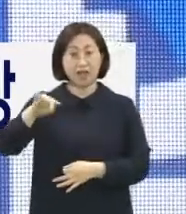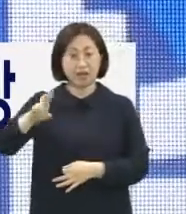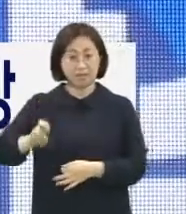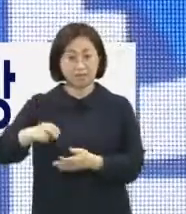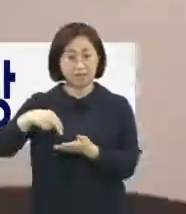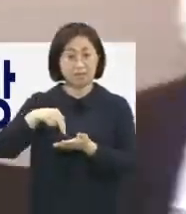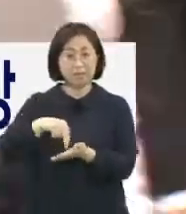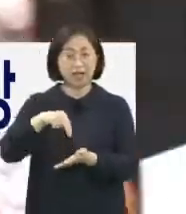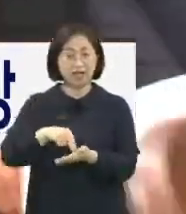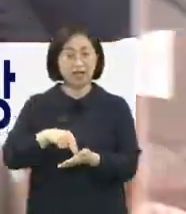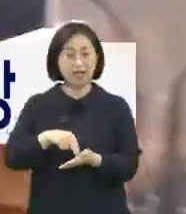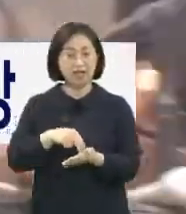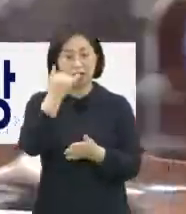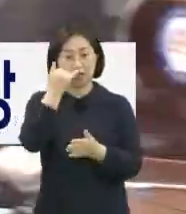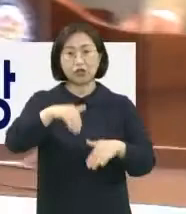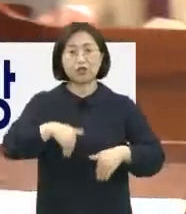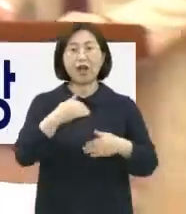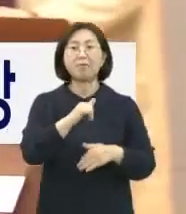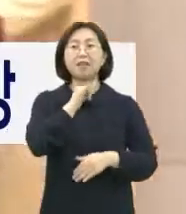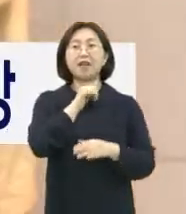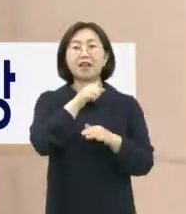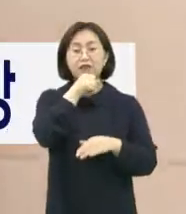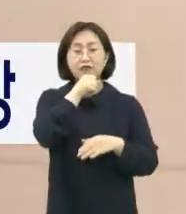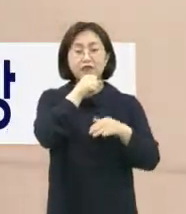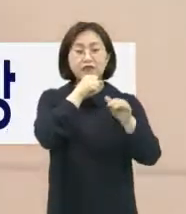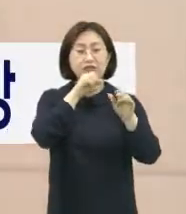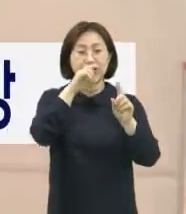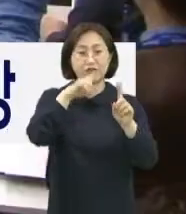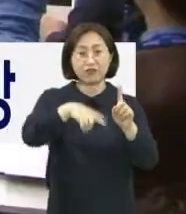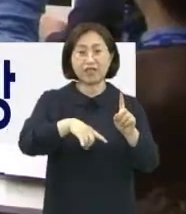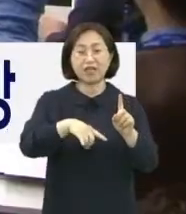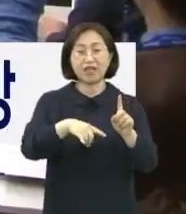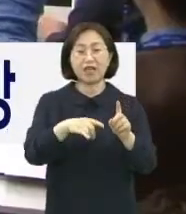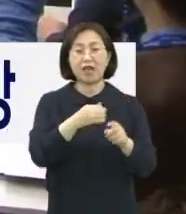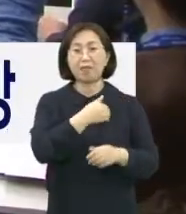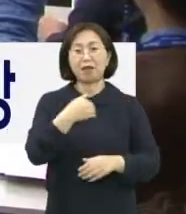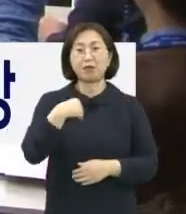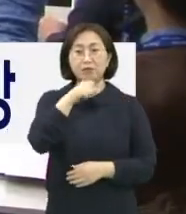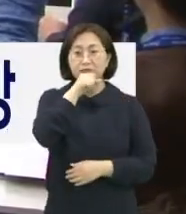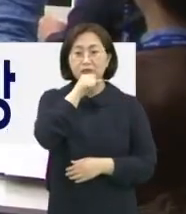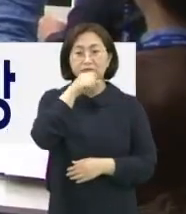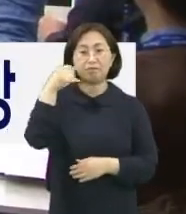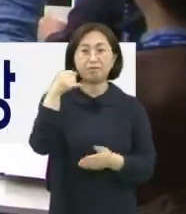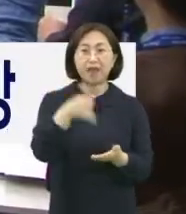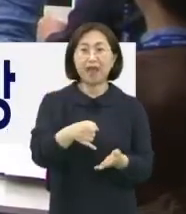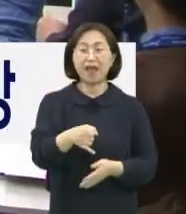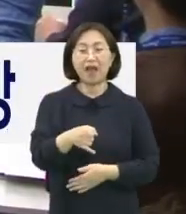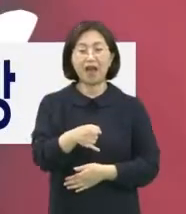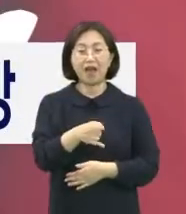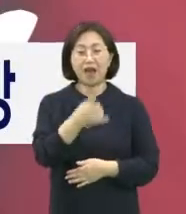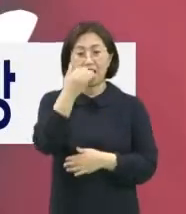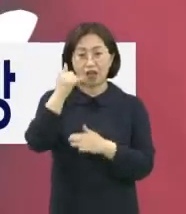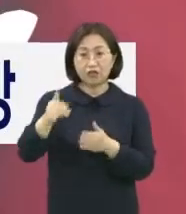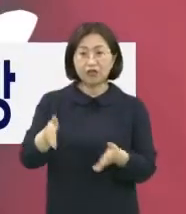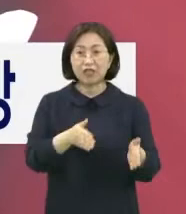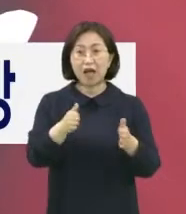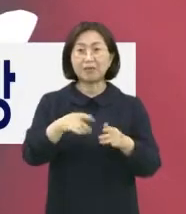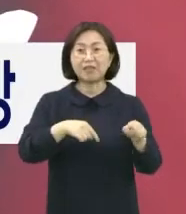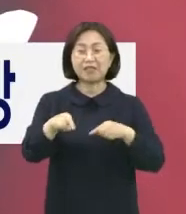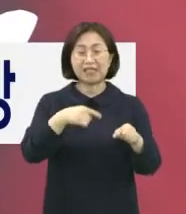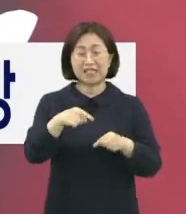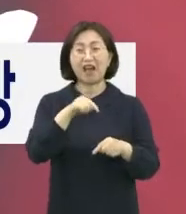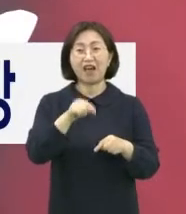대비는 충남의 자살률 4년 연속 1위 주민 생활 만족도 조사 최하위 등 양승조 지사도 정 4년간